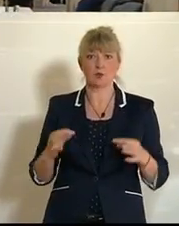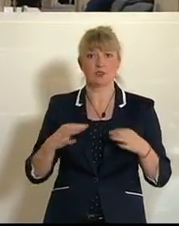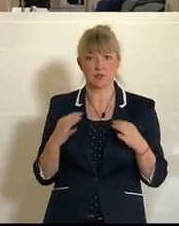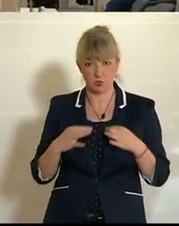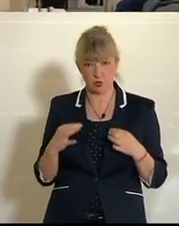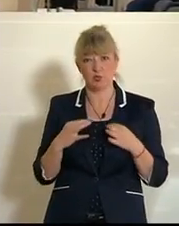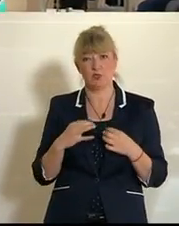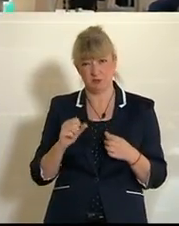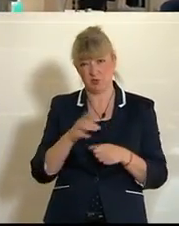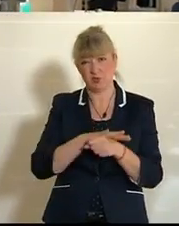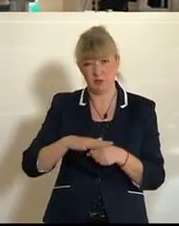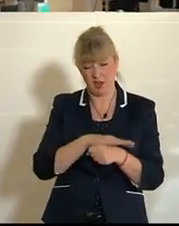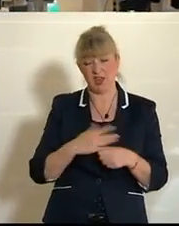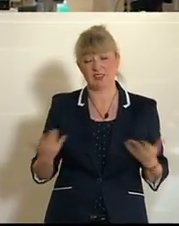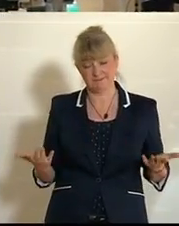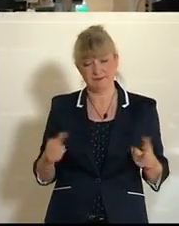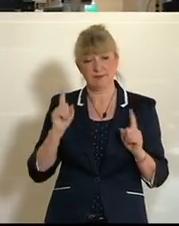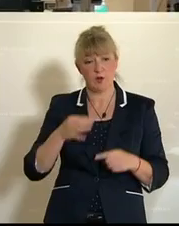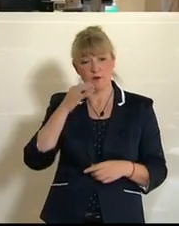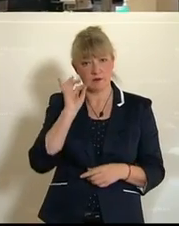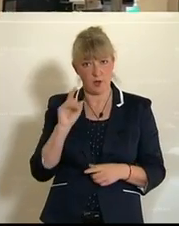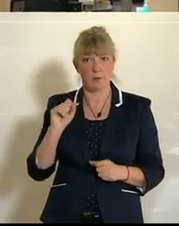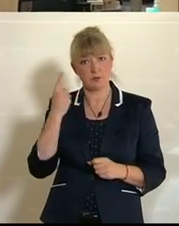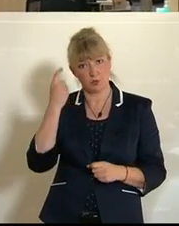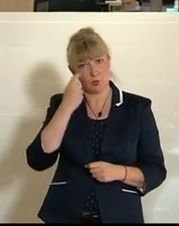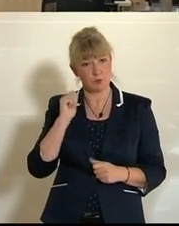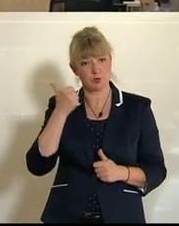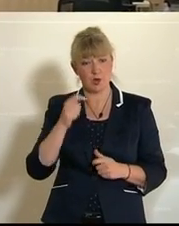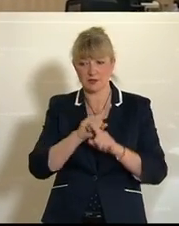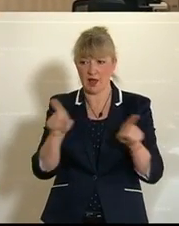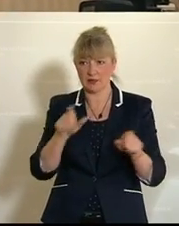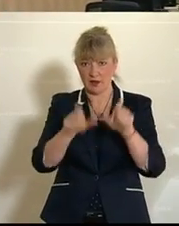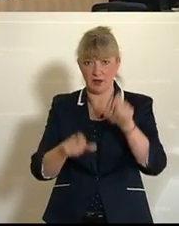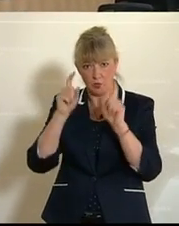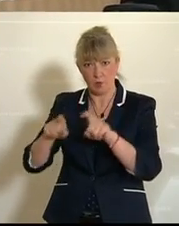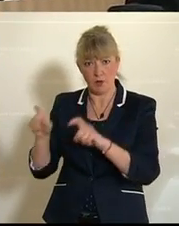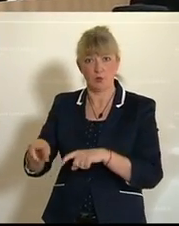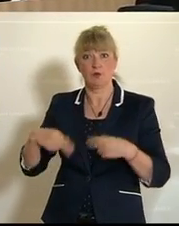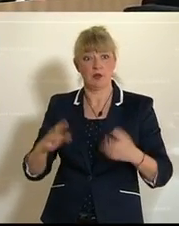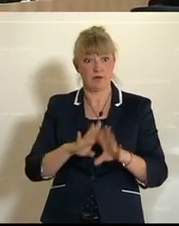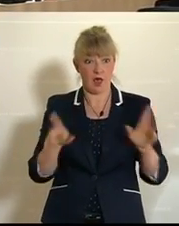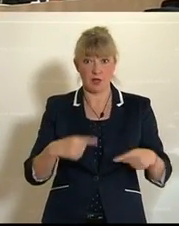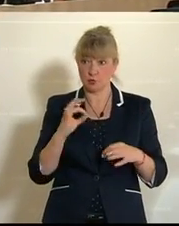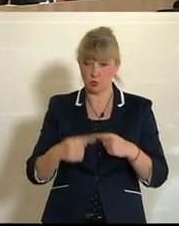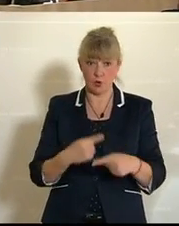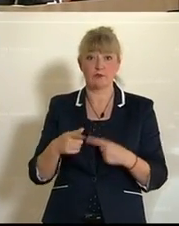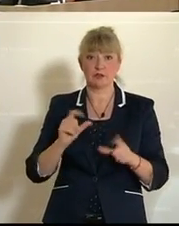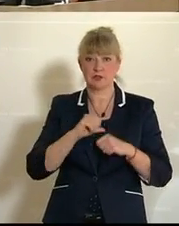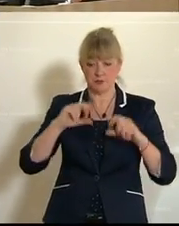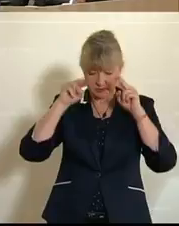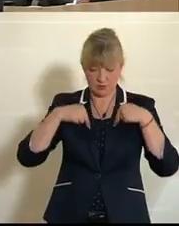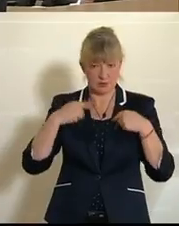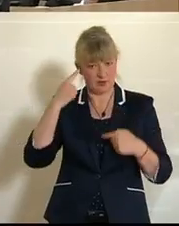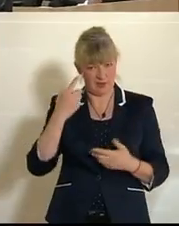gesundheitlich im Gesundheitsbereich. Und besonders die Frauen kümmern sich immer zuerst um die anderen. Und erst wenn wieder alles läuft, denken sie an